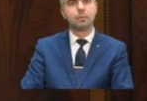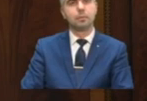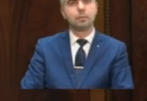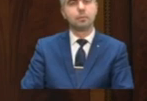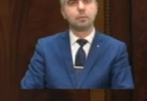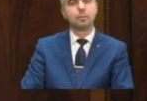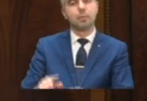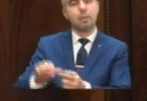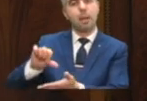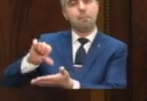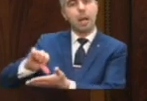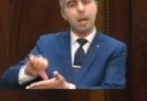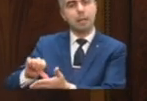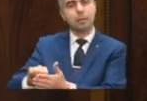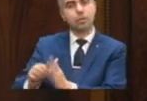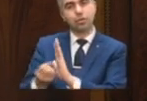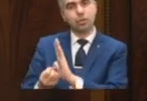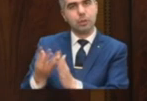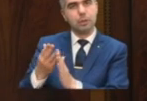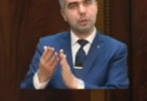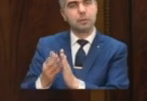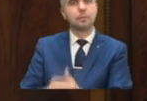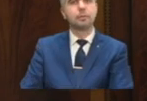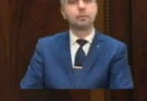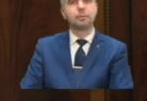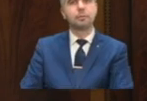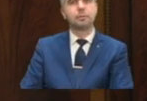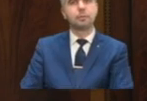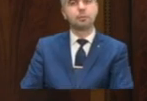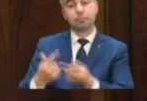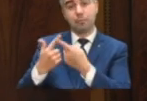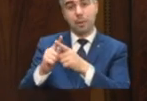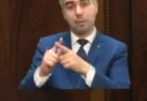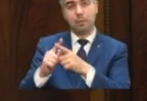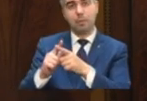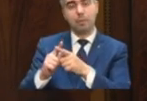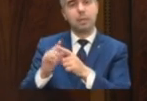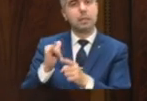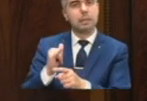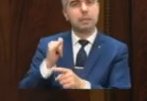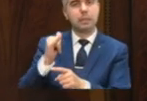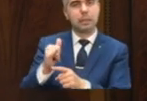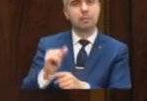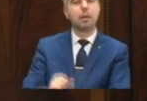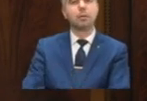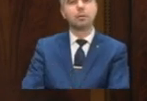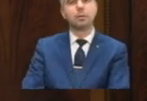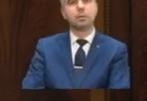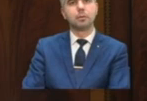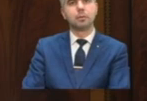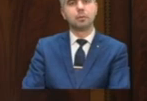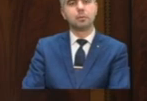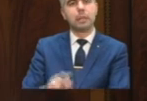المراكز السعيده شكرا اللي قدمناها بطبيعه الحال مرارا في في في, في هذه